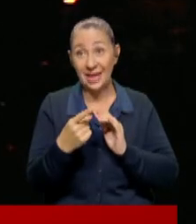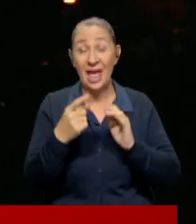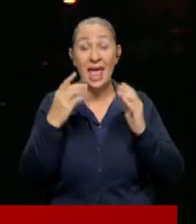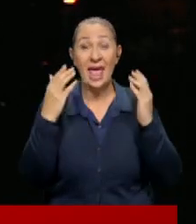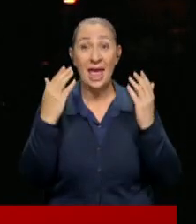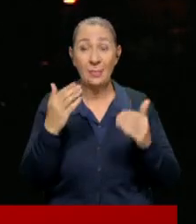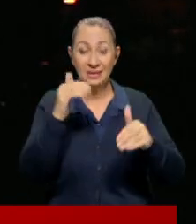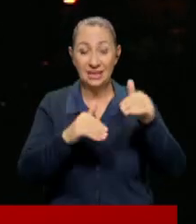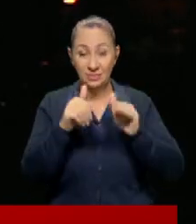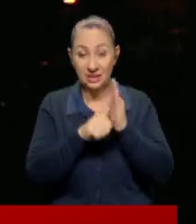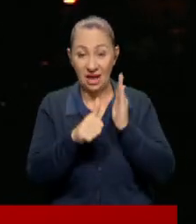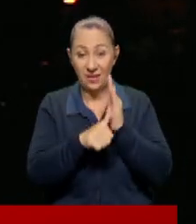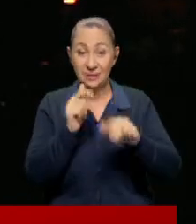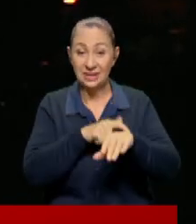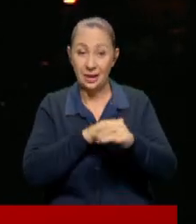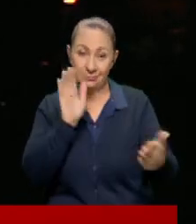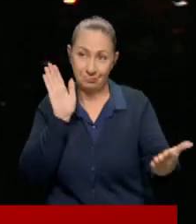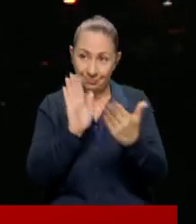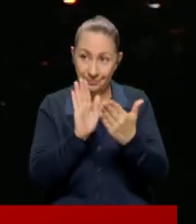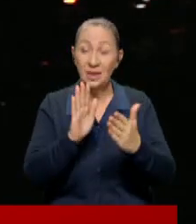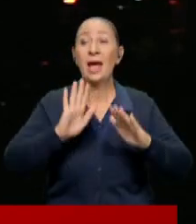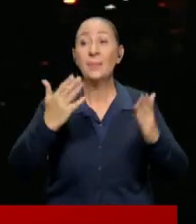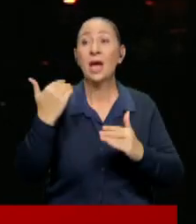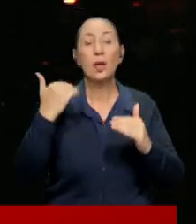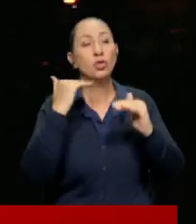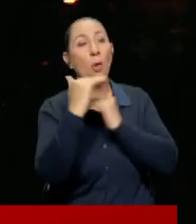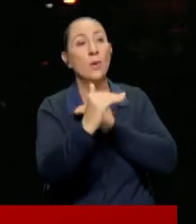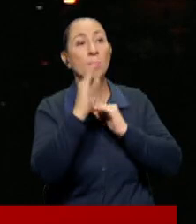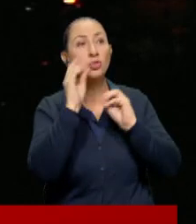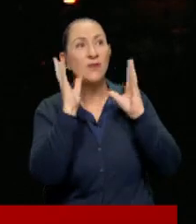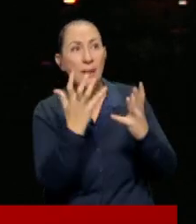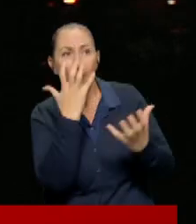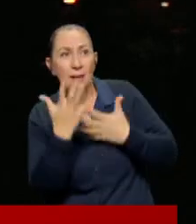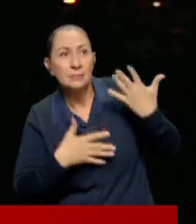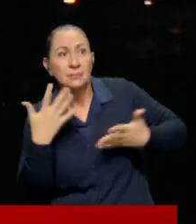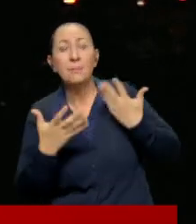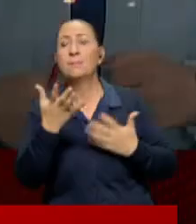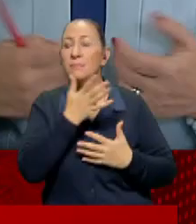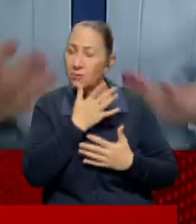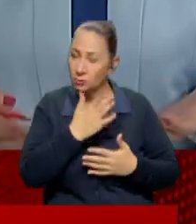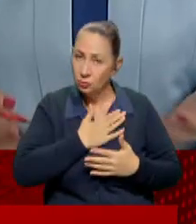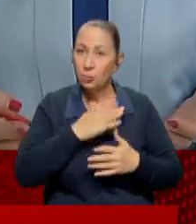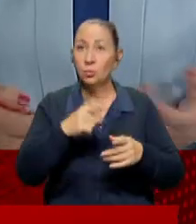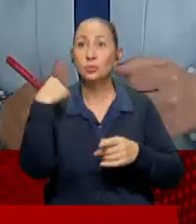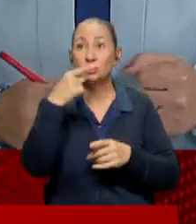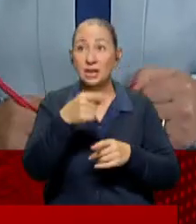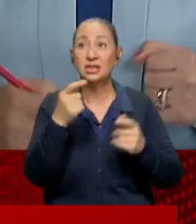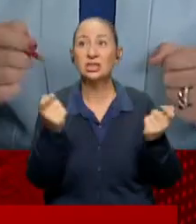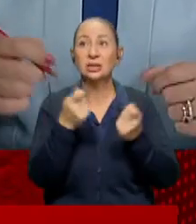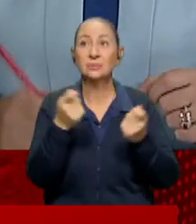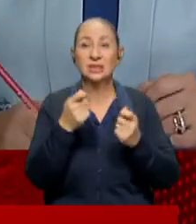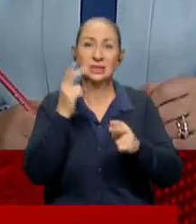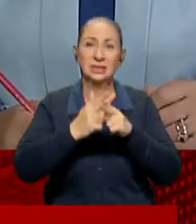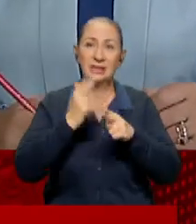Hem seçim takviminin zamanı daraldı, hem kamuoyunda artan beklentilerin bilincindeyiz ve biz bu nedenle